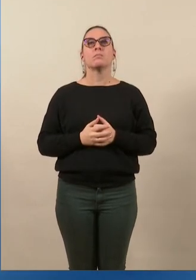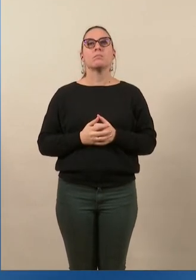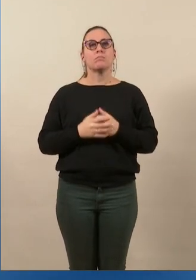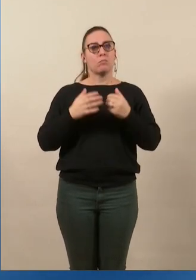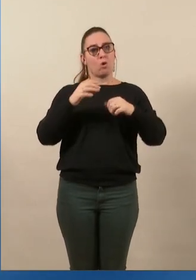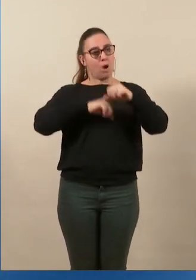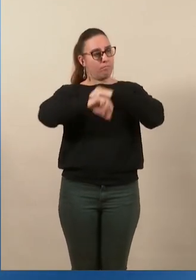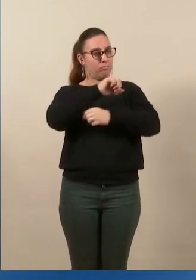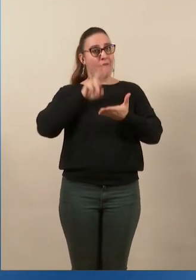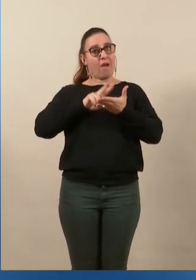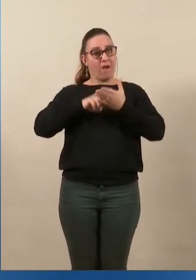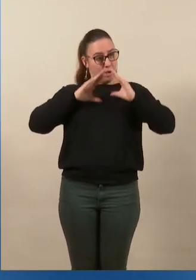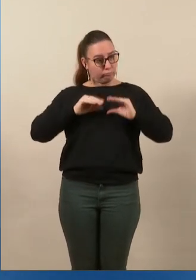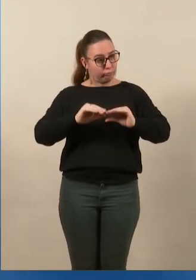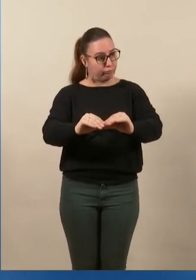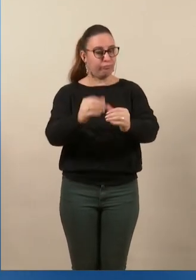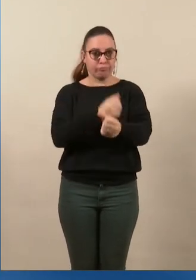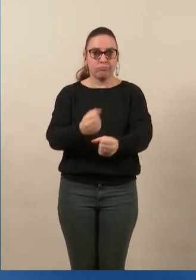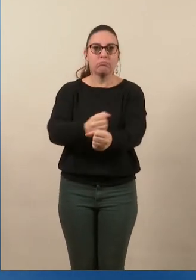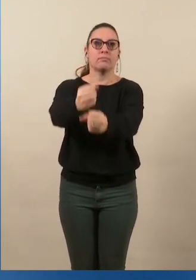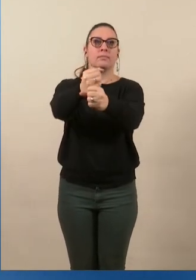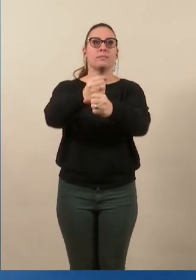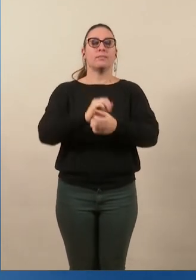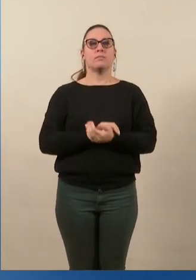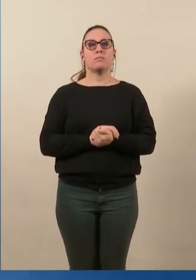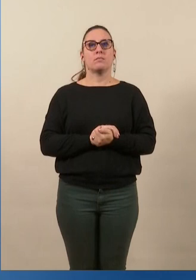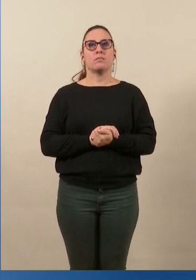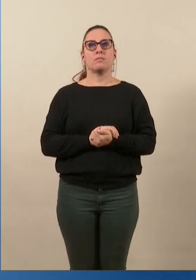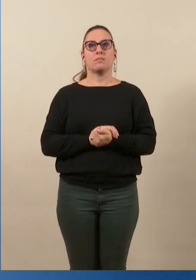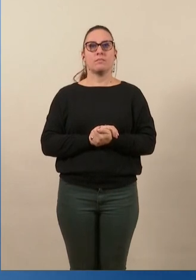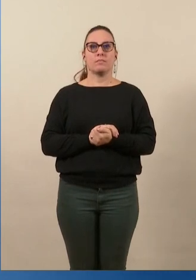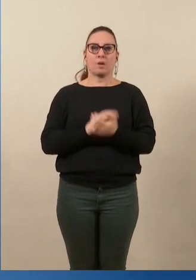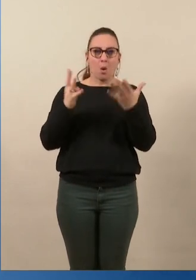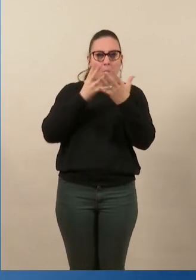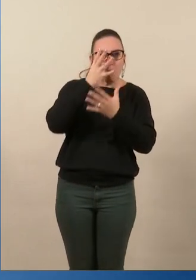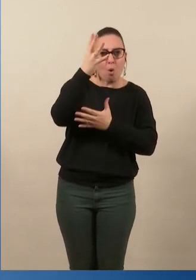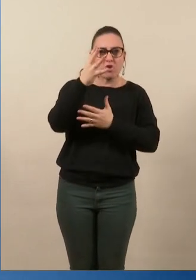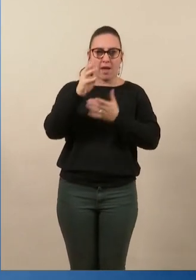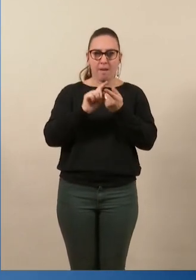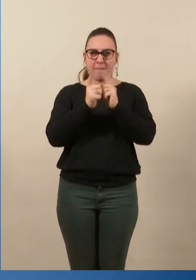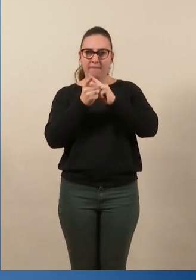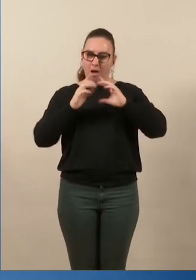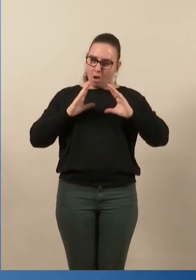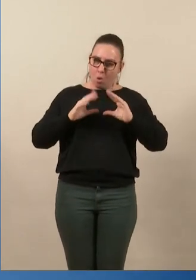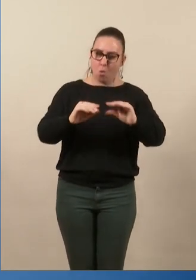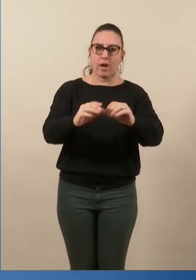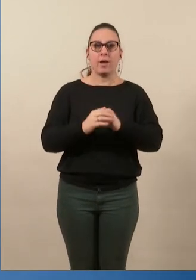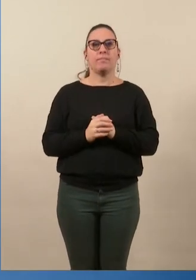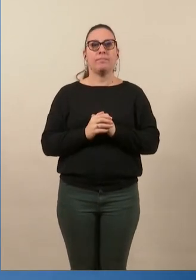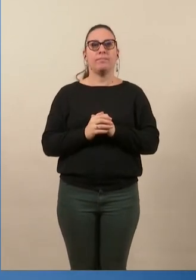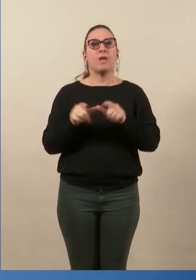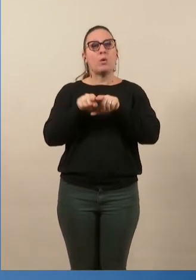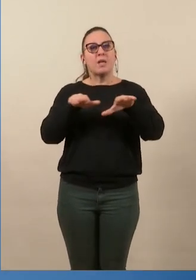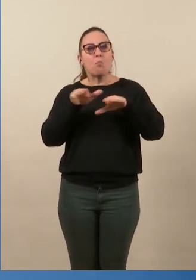de réalisation en terme de concrétisation de projet et en terme de moyens